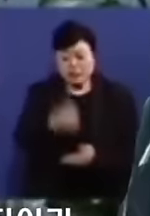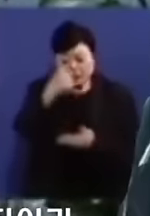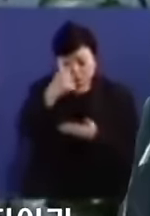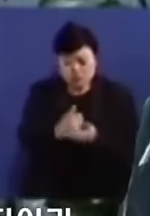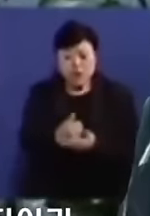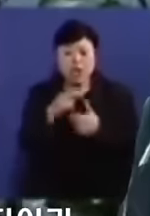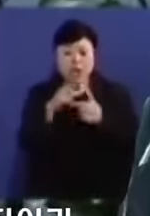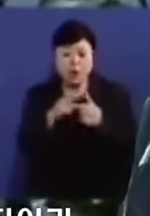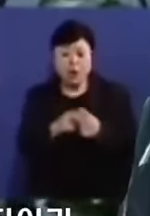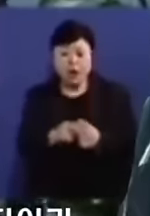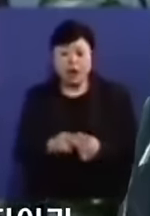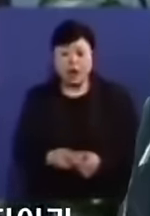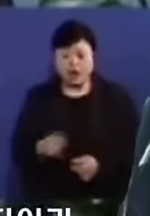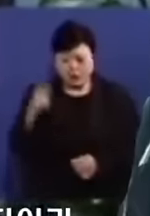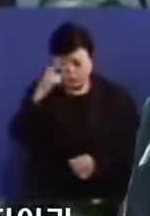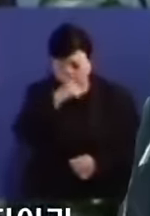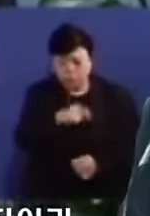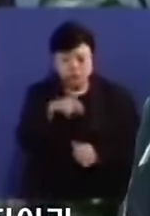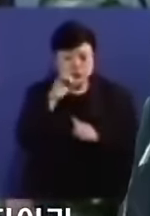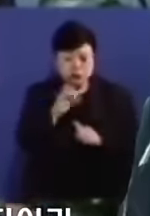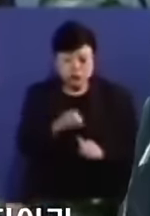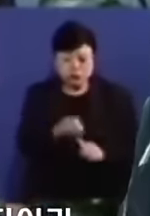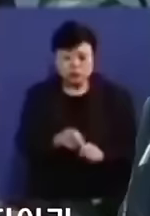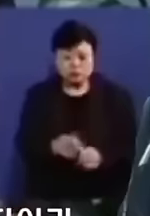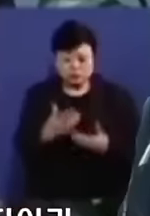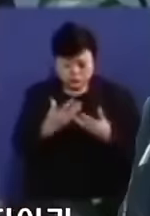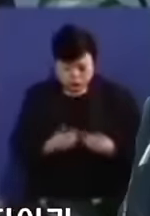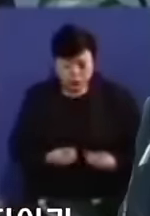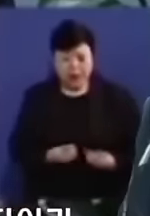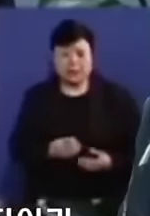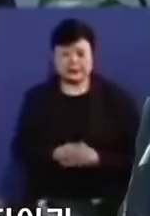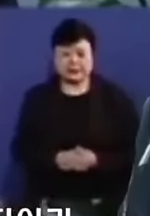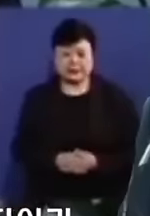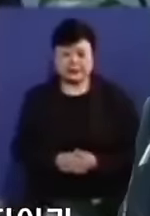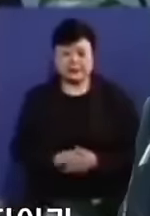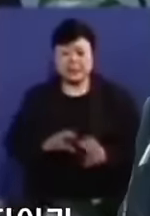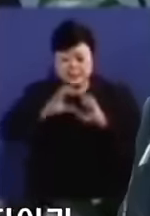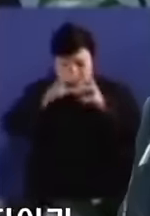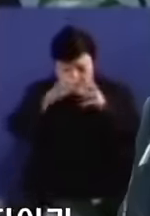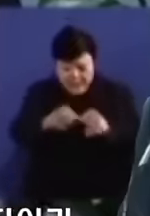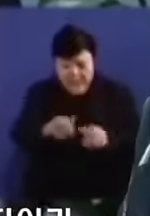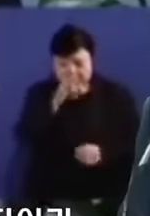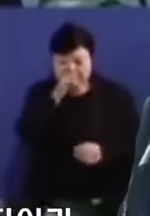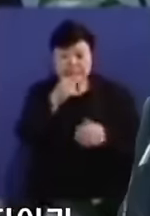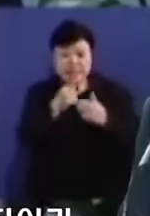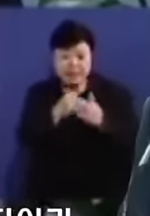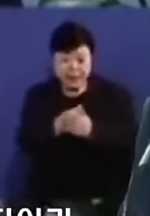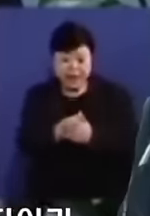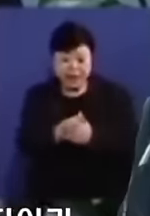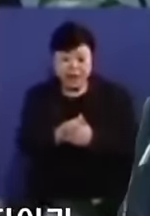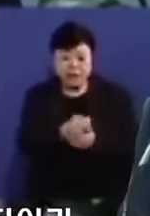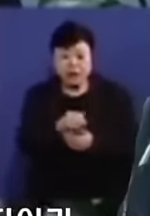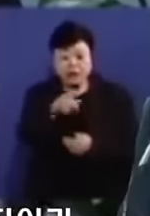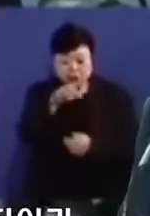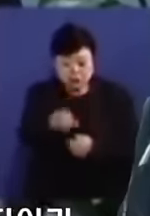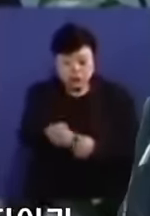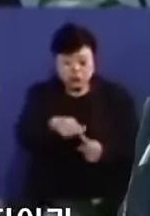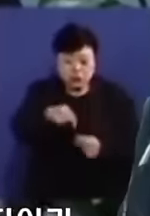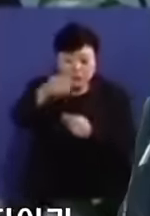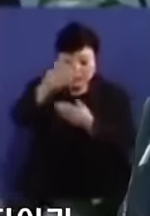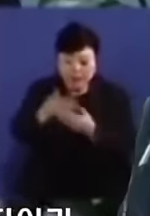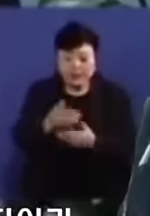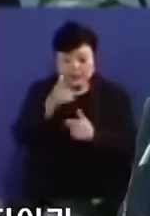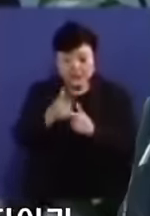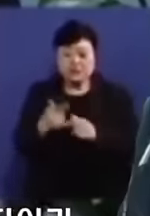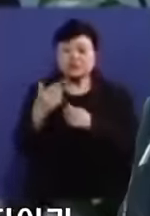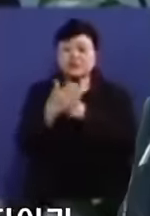죄와 불의 추악과 저주 절망이 이 세상에 있기 때문에 우리가 거기서 건져주는